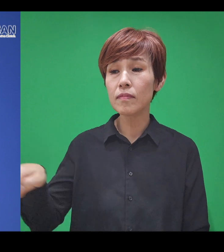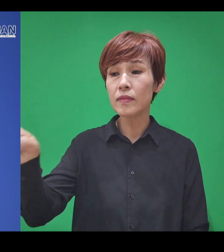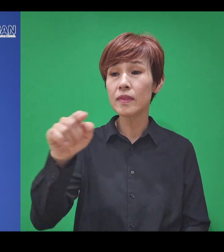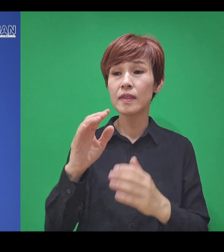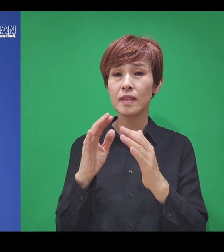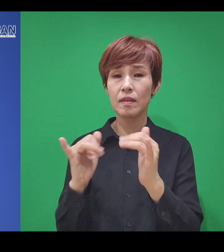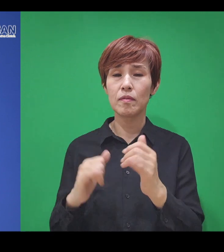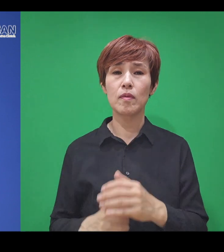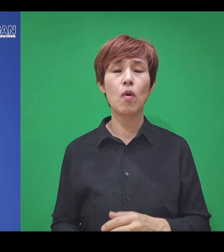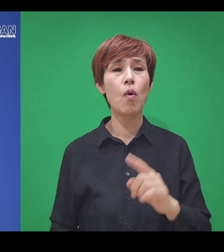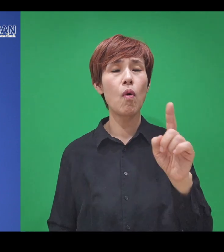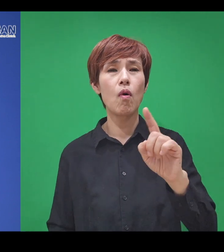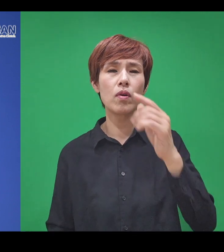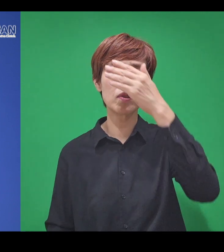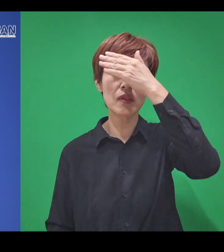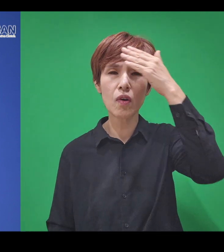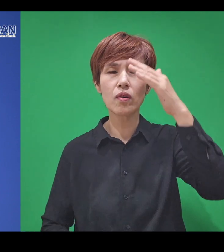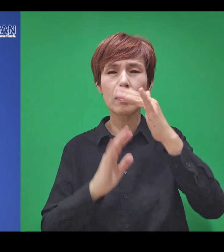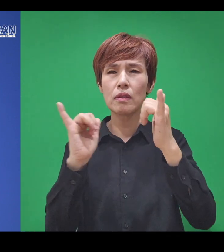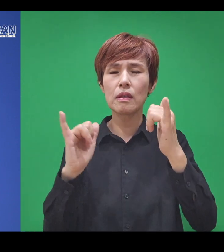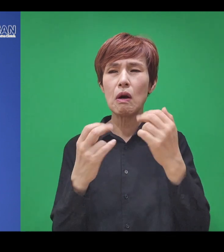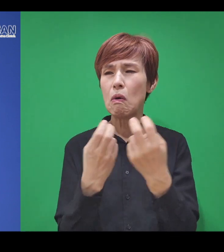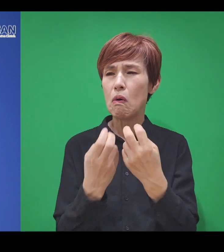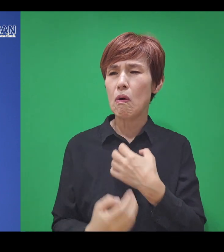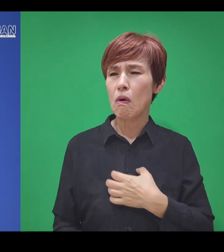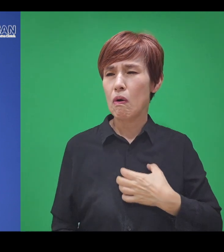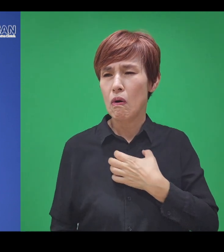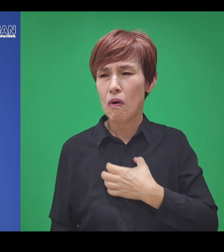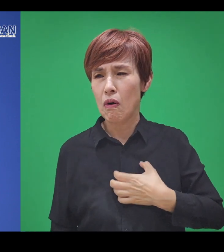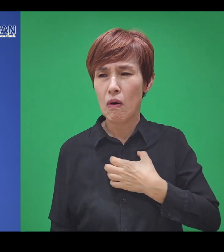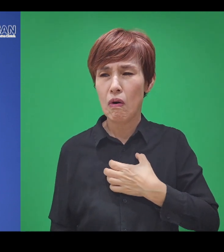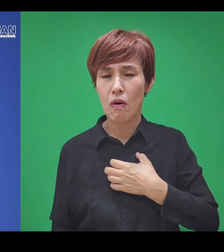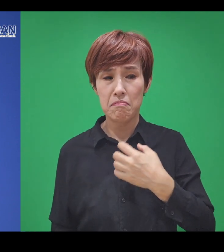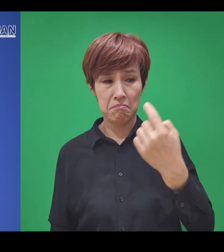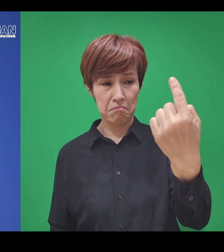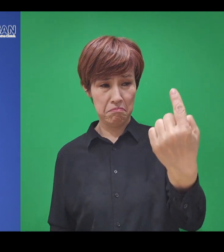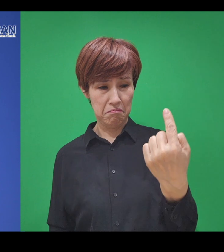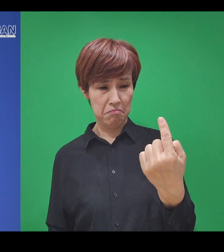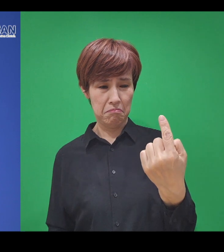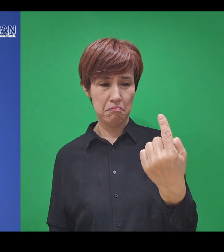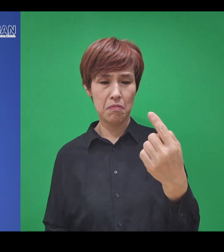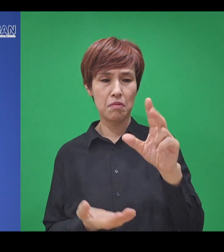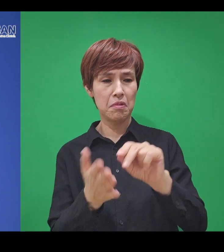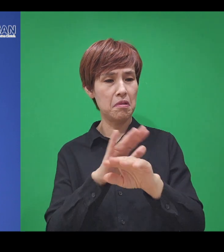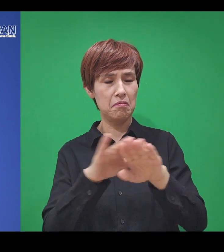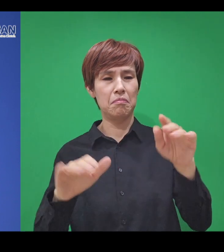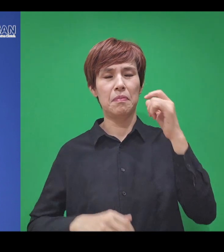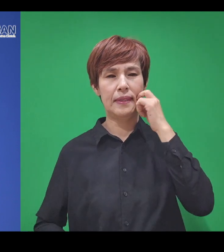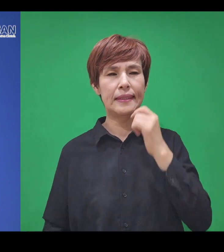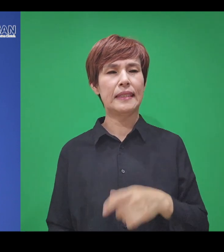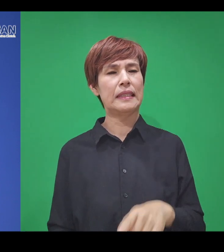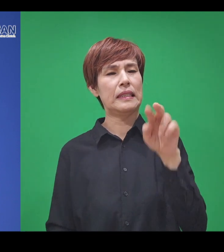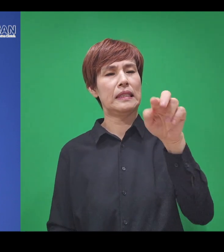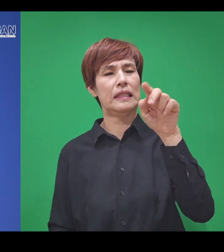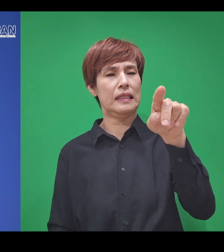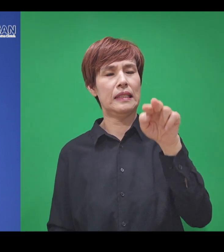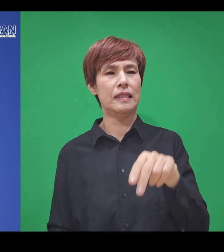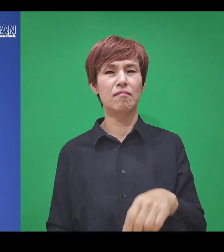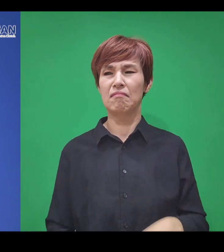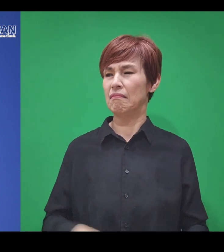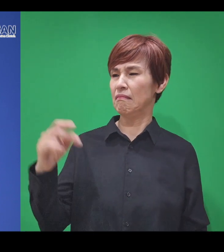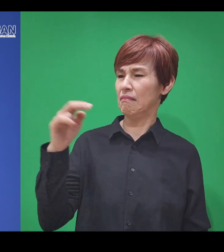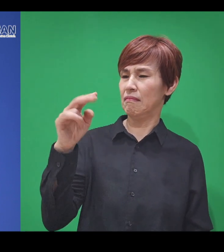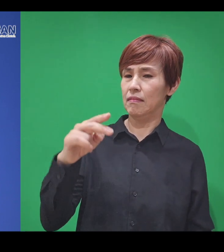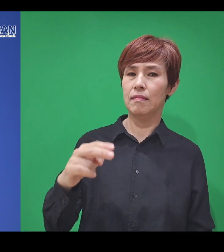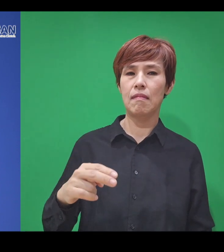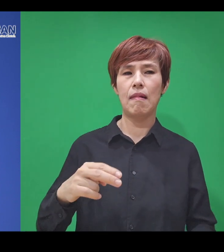청년이 괴로움 가운데 찾아왔어도 그 문제를 해결해 주지 못하고 그저 옳고 그름만을 가지고